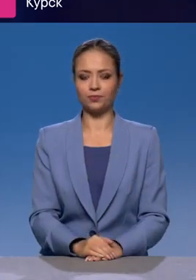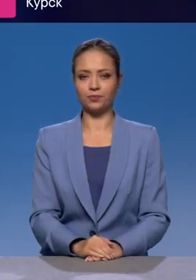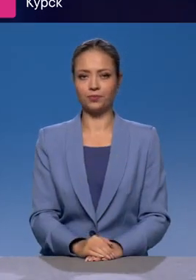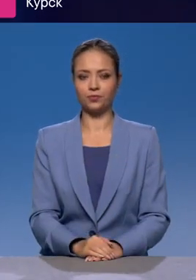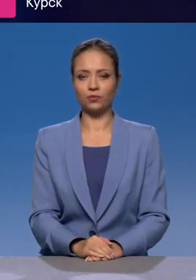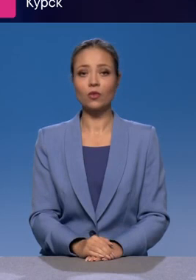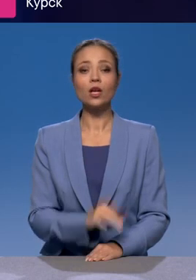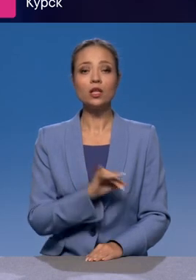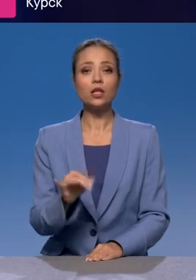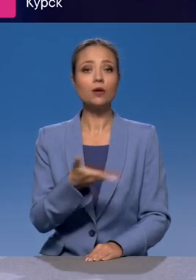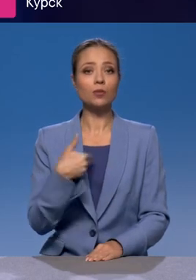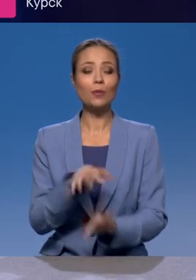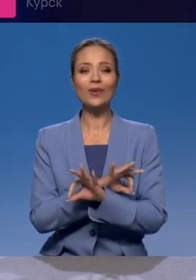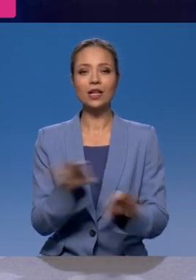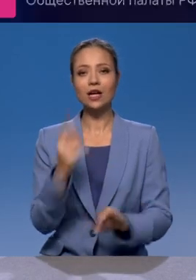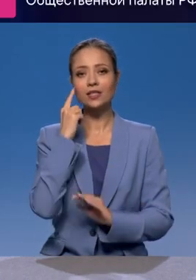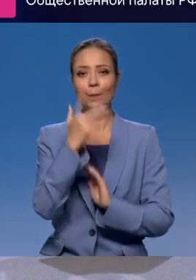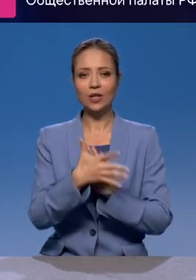прекрасно понимаем, что вопрос